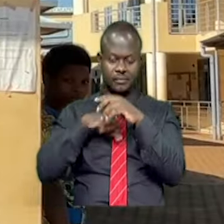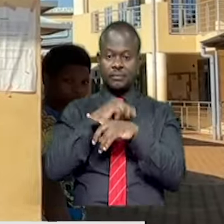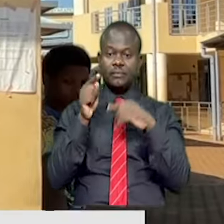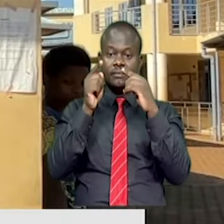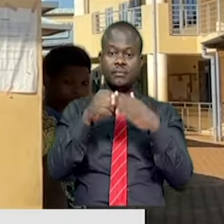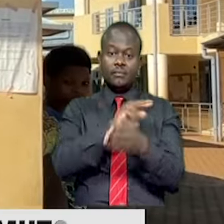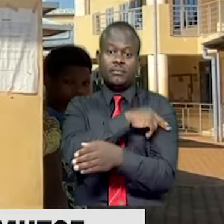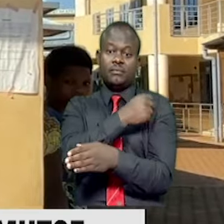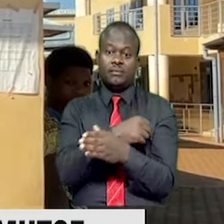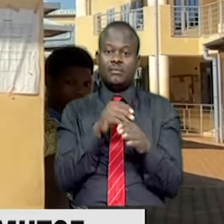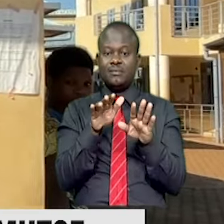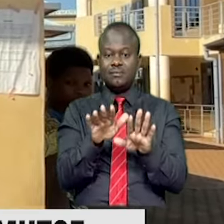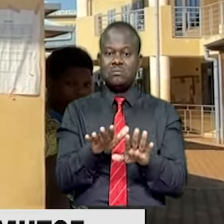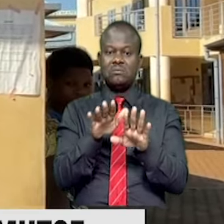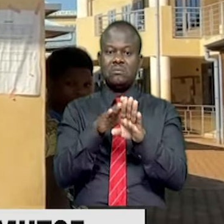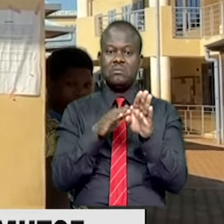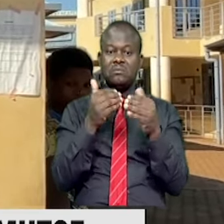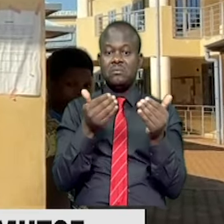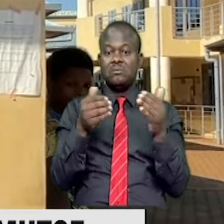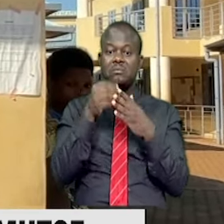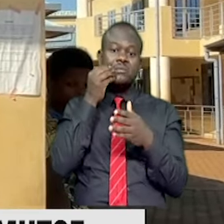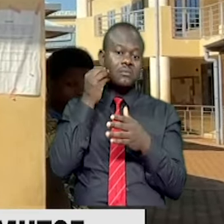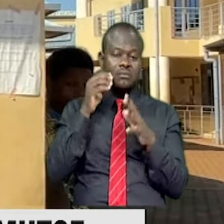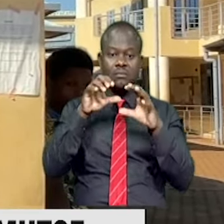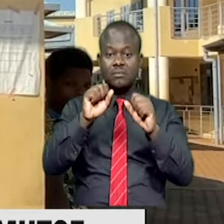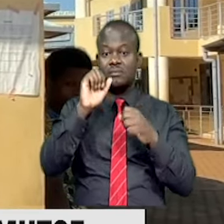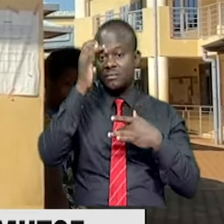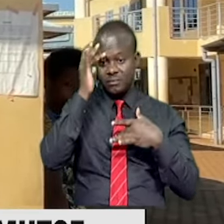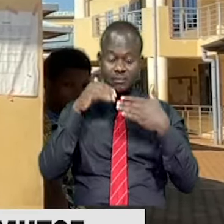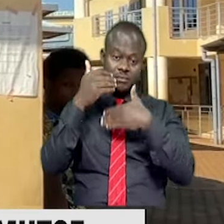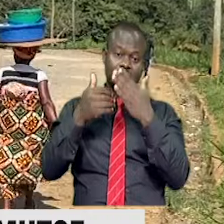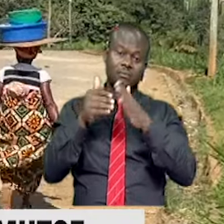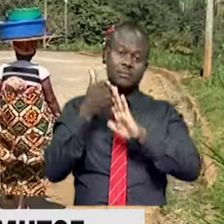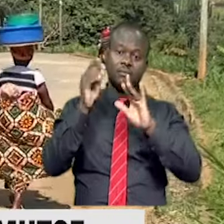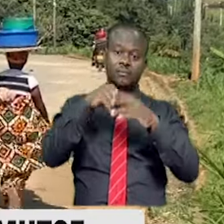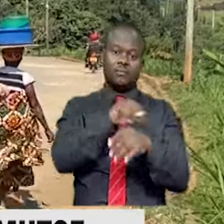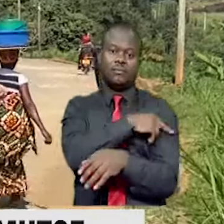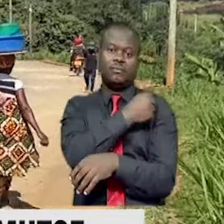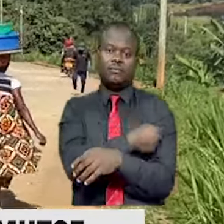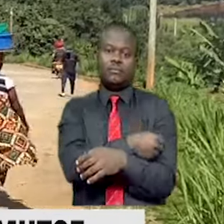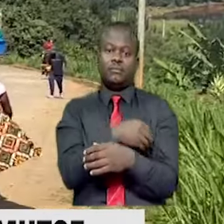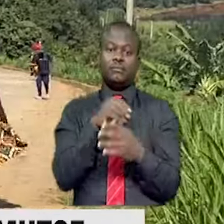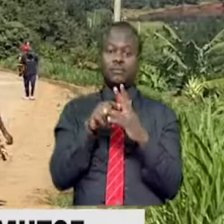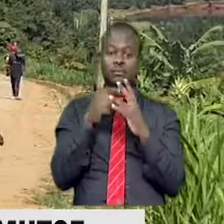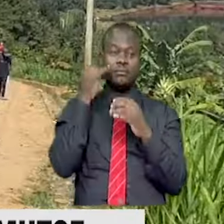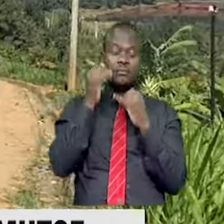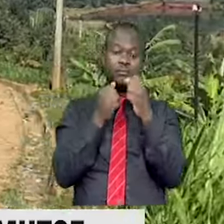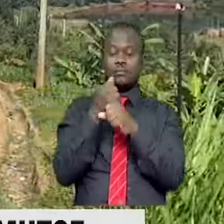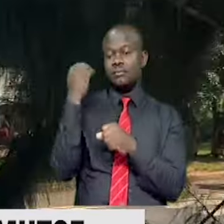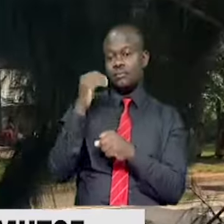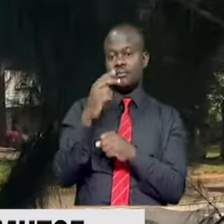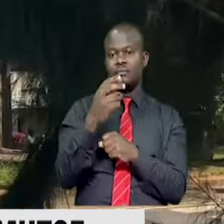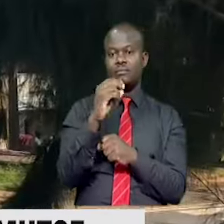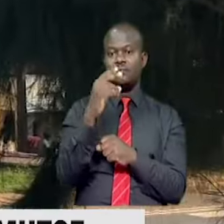kugenda nandara rwose bizimeze n'abana mu rugo bari bafashwe mbazana hano kwa muganga kuva mu mpera z'umwaka ushize wa